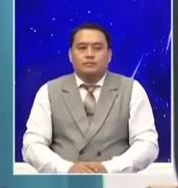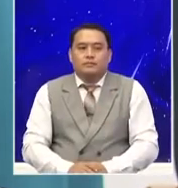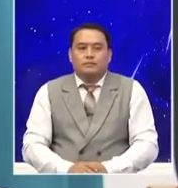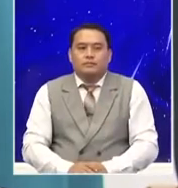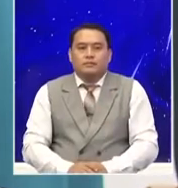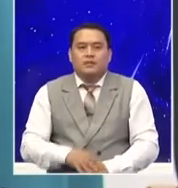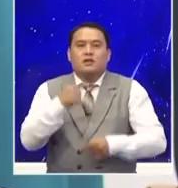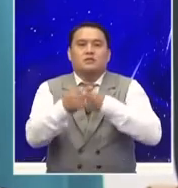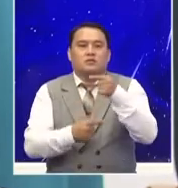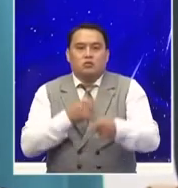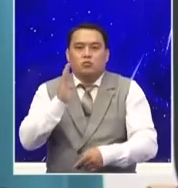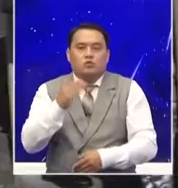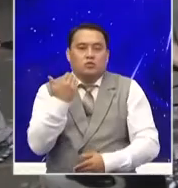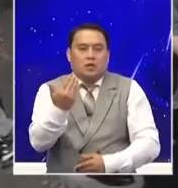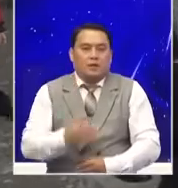Следующий будете сами.